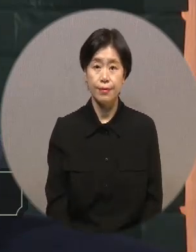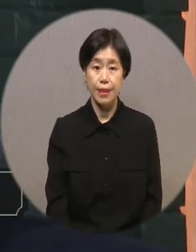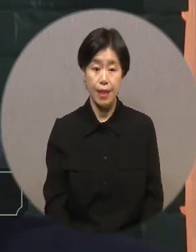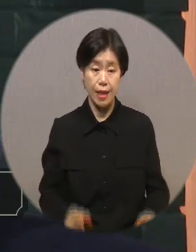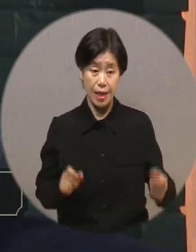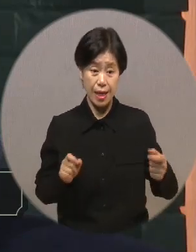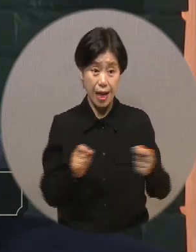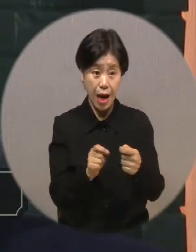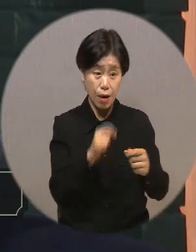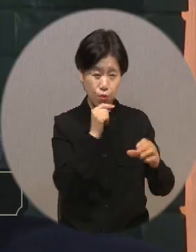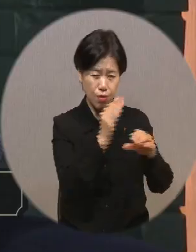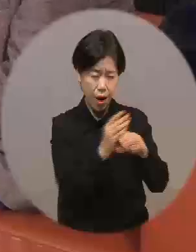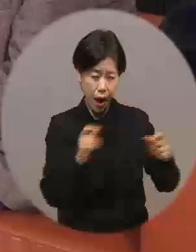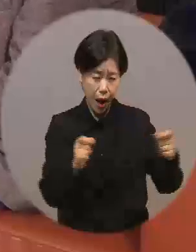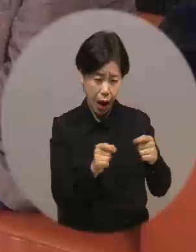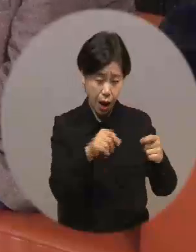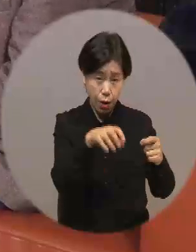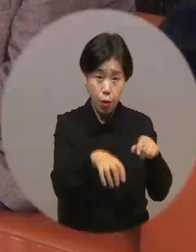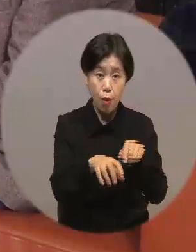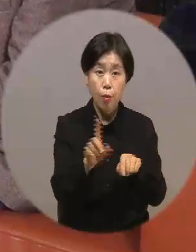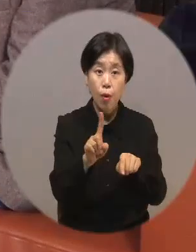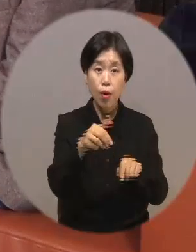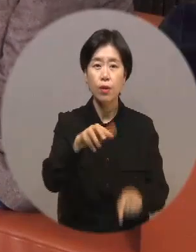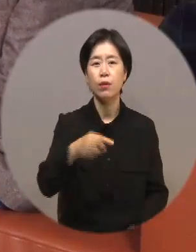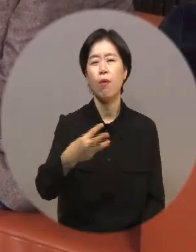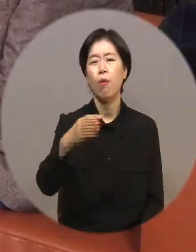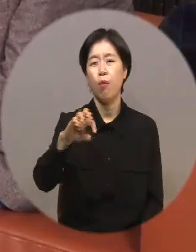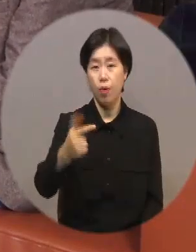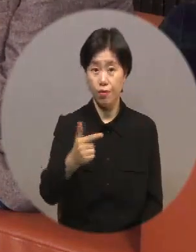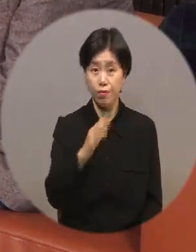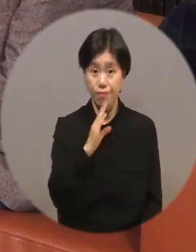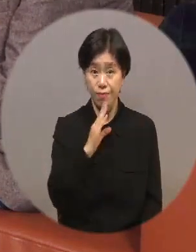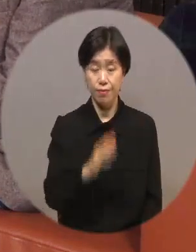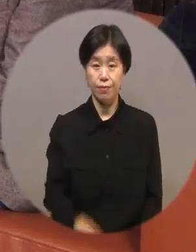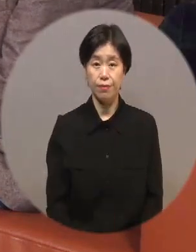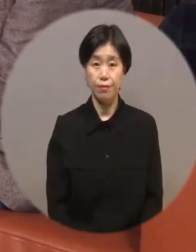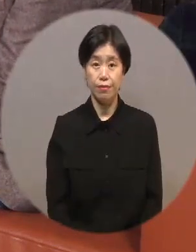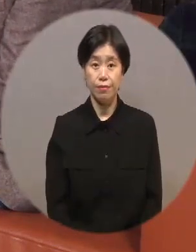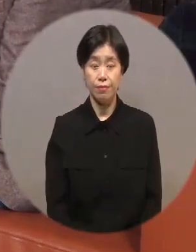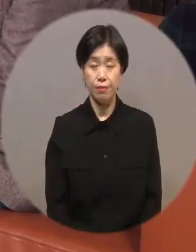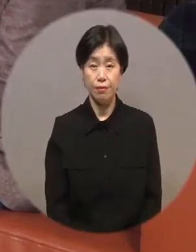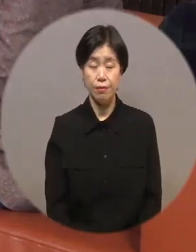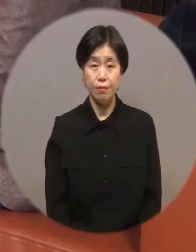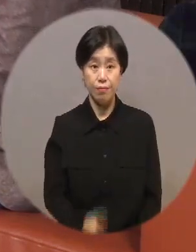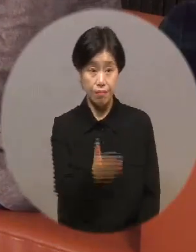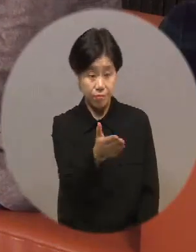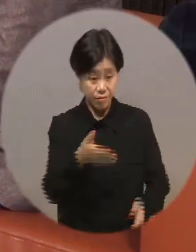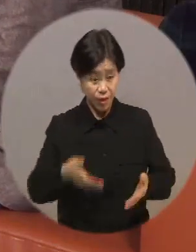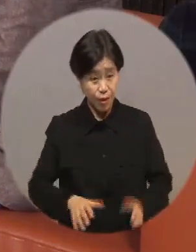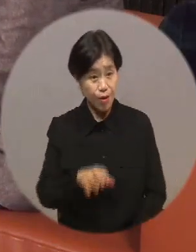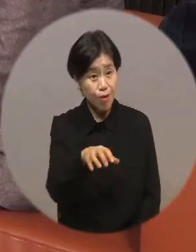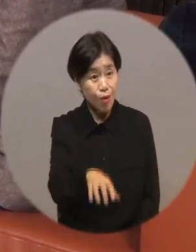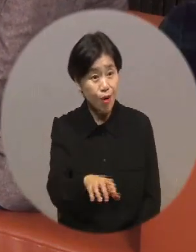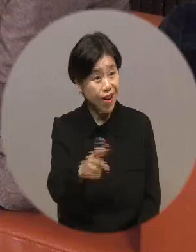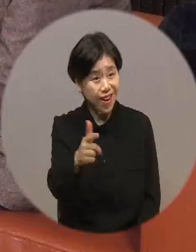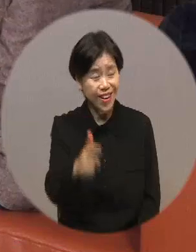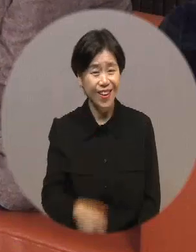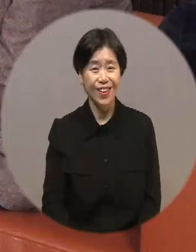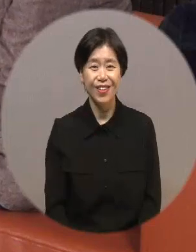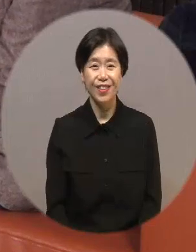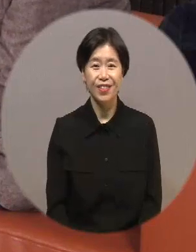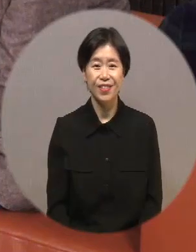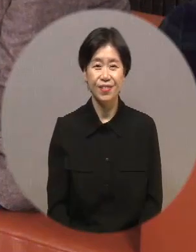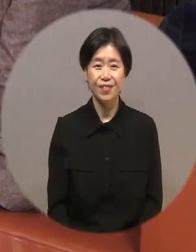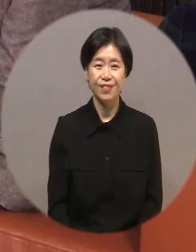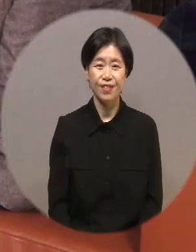육안으로 가까이 볼 수 있는 곳이 철원이 너무 좋더라고요. 그래서 본인 고향이야 뭐야? 아니, 그러니까 우리 철원에서도 좀